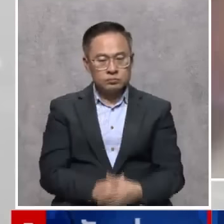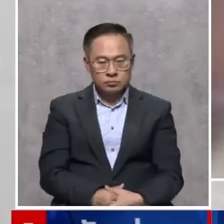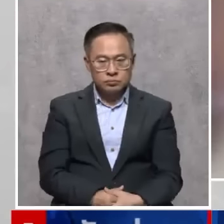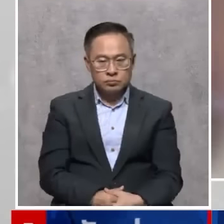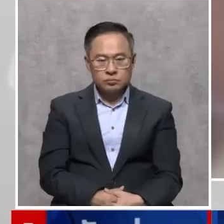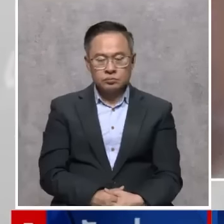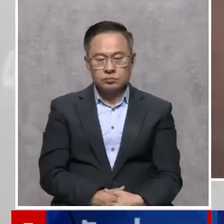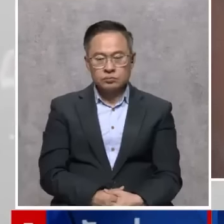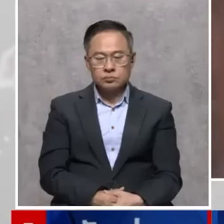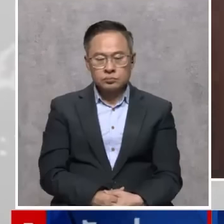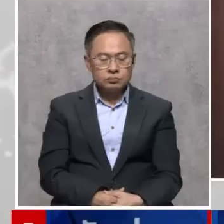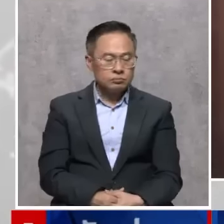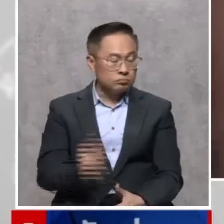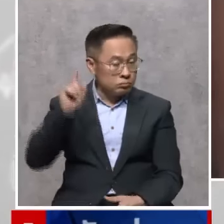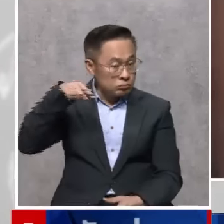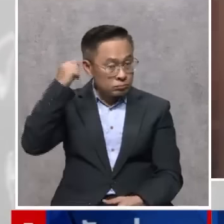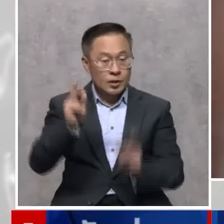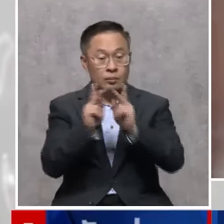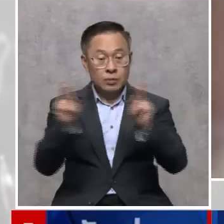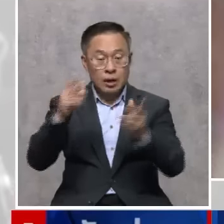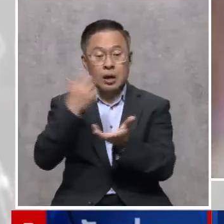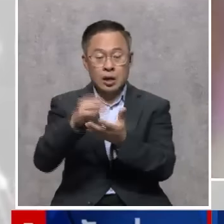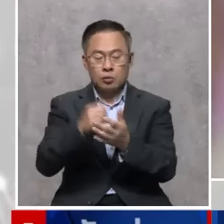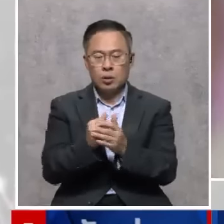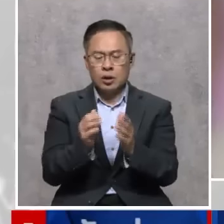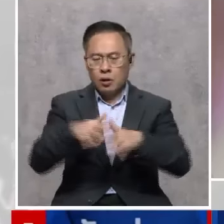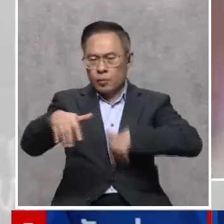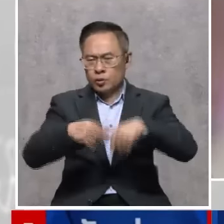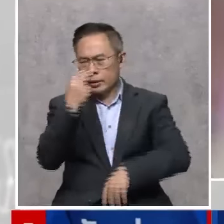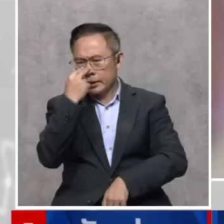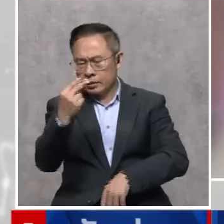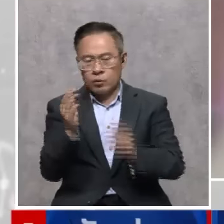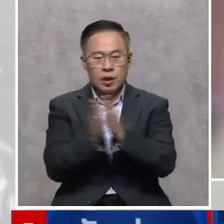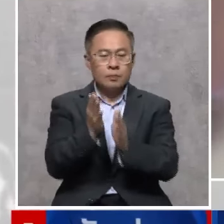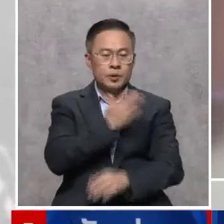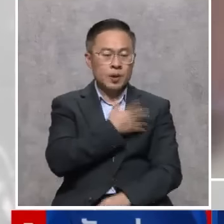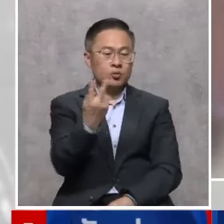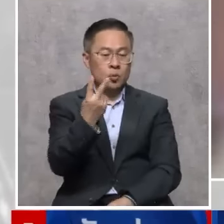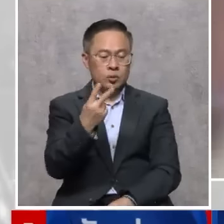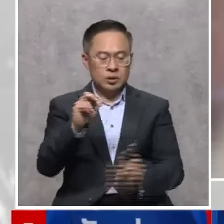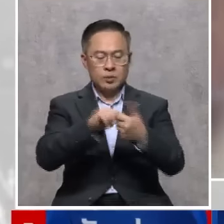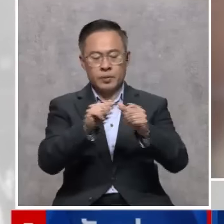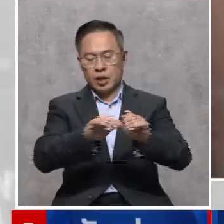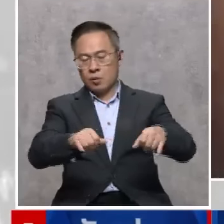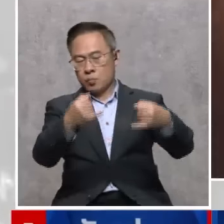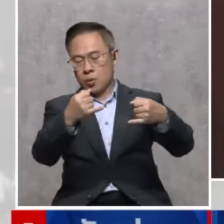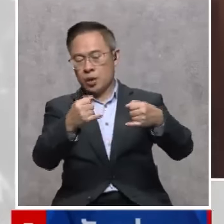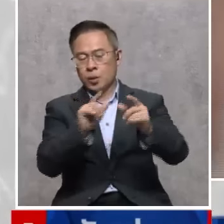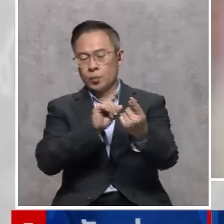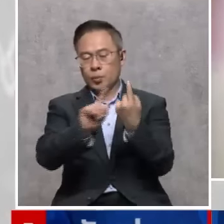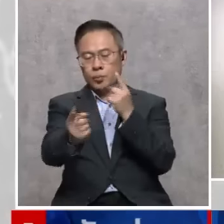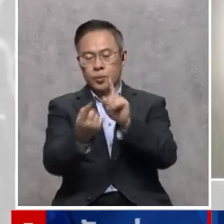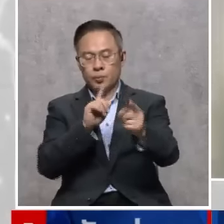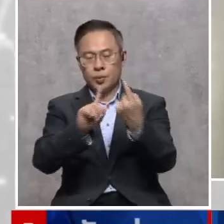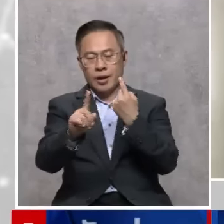ชาวบ้านสังเกตได้ก็คือ ถ้าสองรูปจะ จะไม่พูดคุยกันจะไม่ฉันข้าว